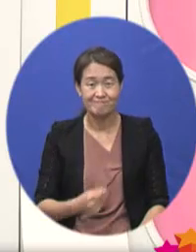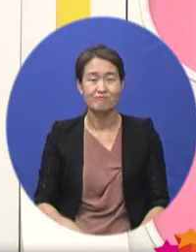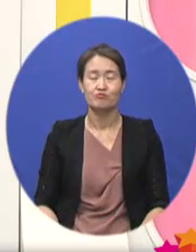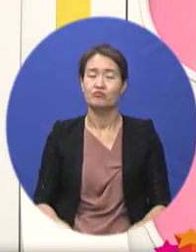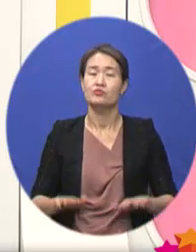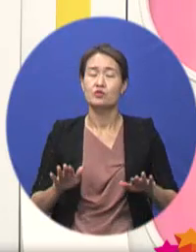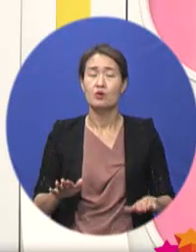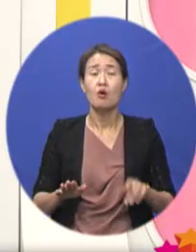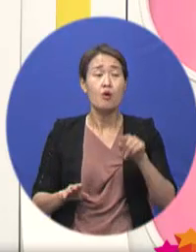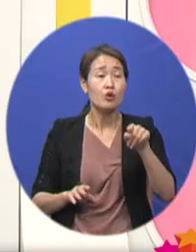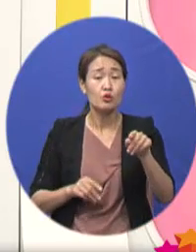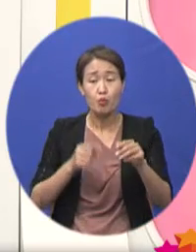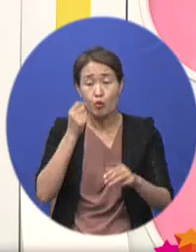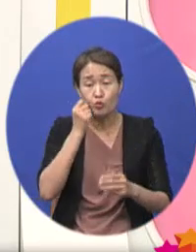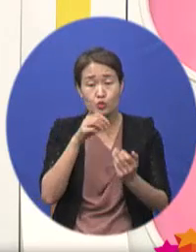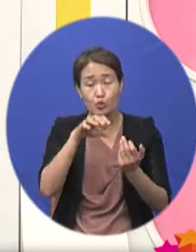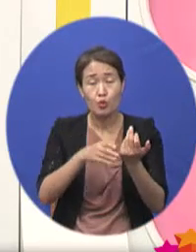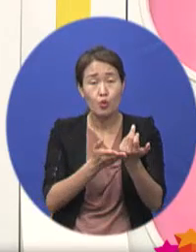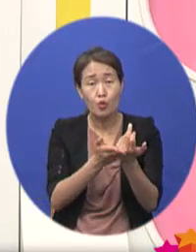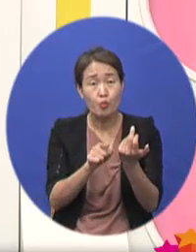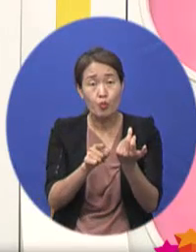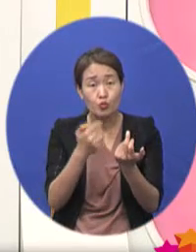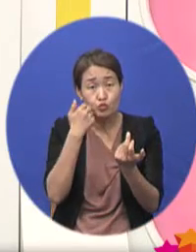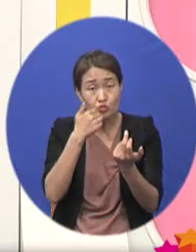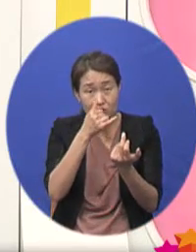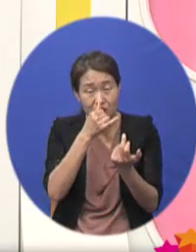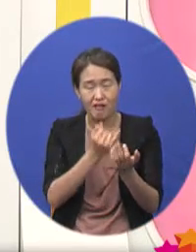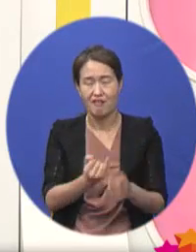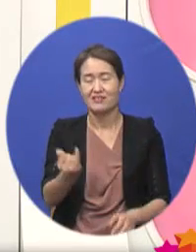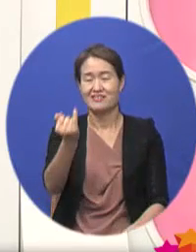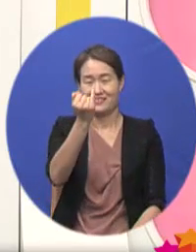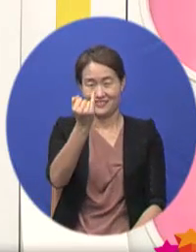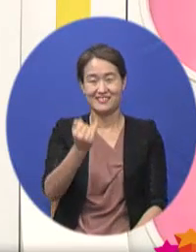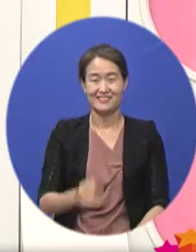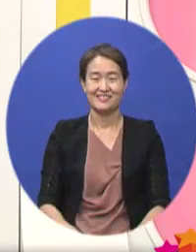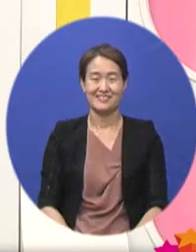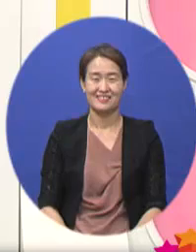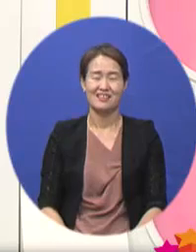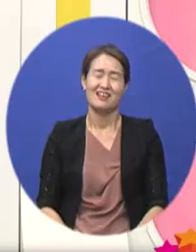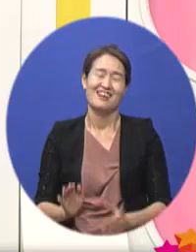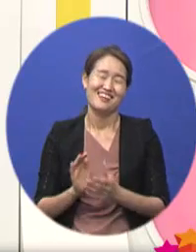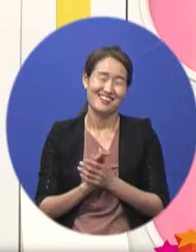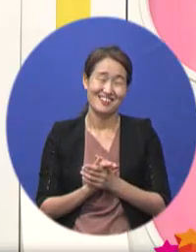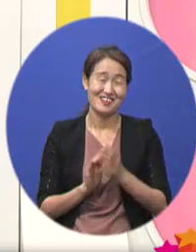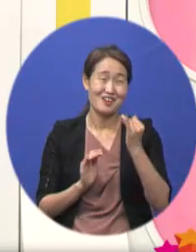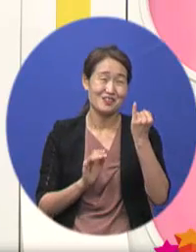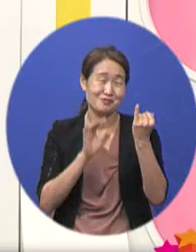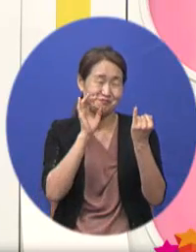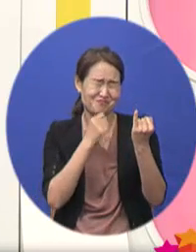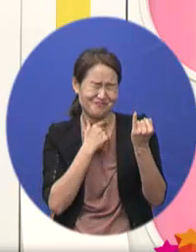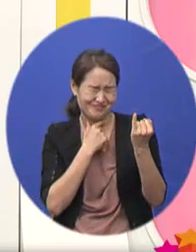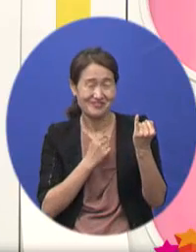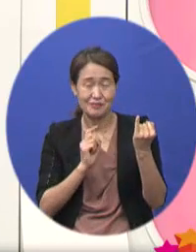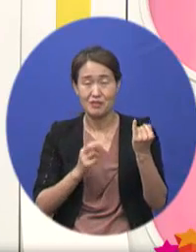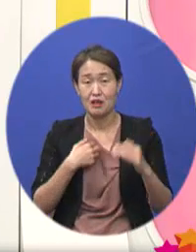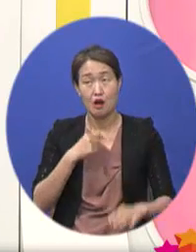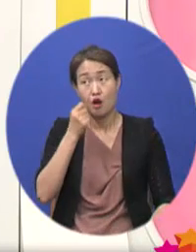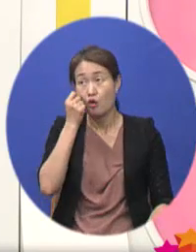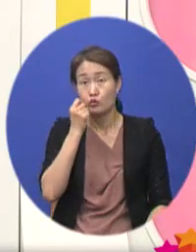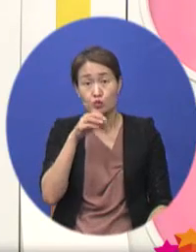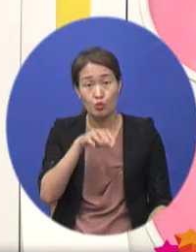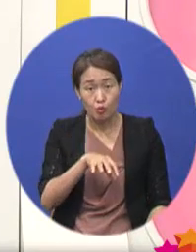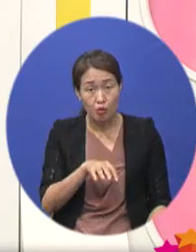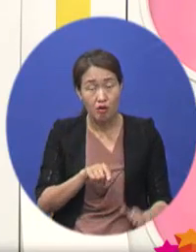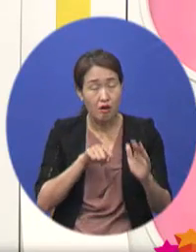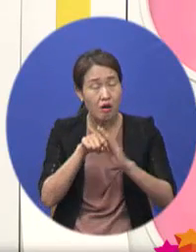지금 거기에는 누가 계시나요? 고향에는? 언니가요. 언니, 언니 가보고 싶겠네. 네. 언니한테. 나 울릉도 딱 한 번